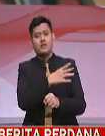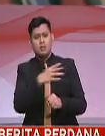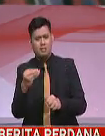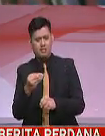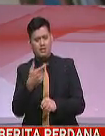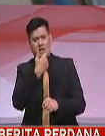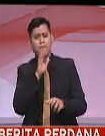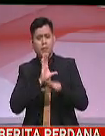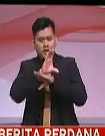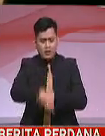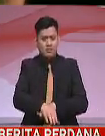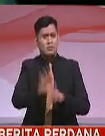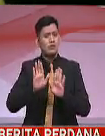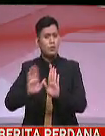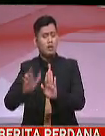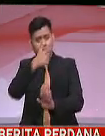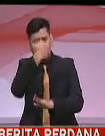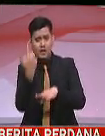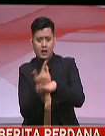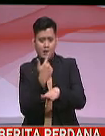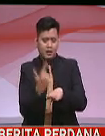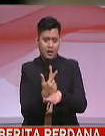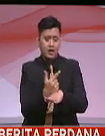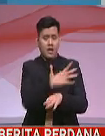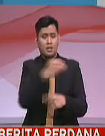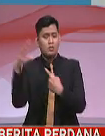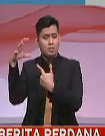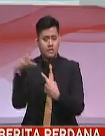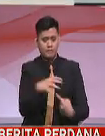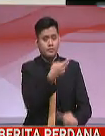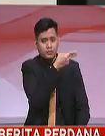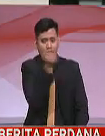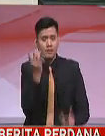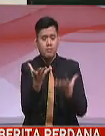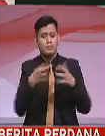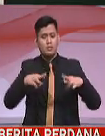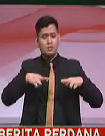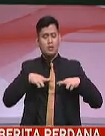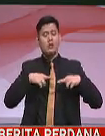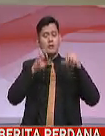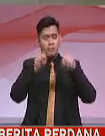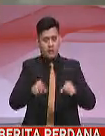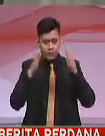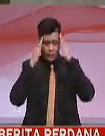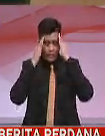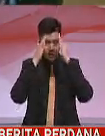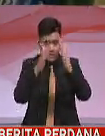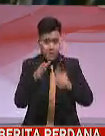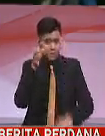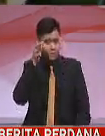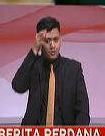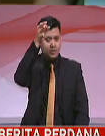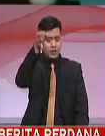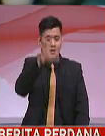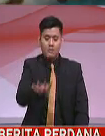terikat dengan latihan dan kejohanan dengan pengumuman persaraan gadis berasal dari Ipo itu oleh fokus merencanakan masa depannya